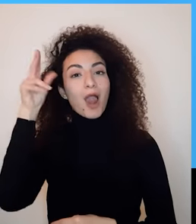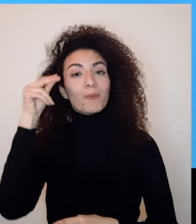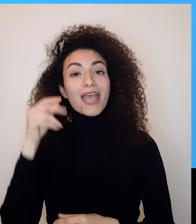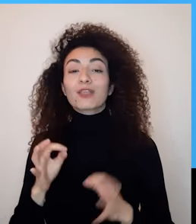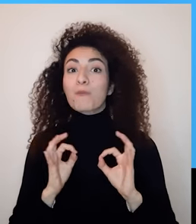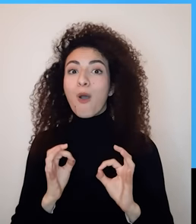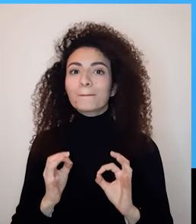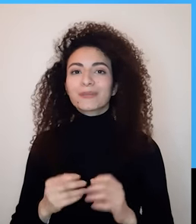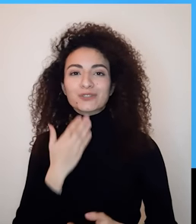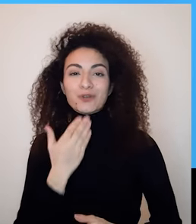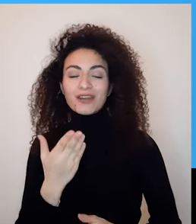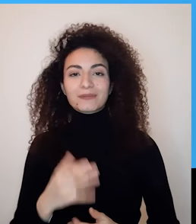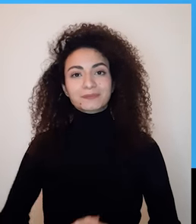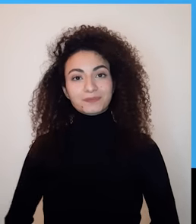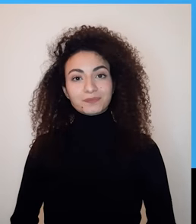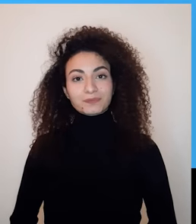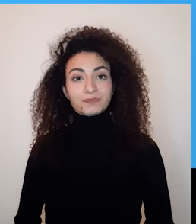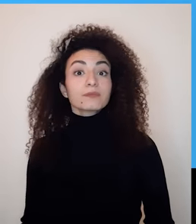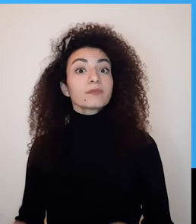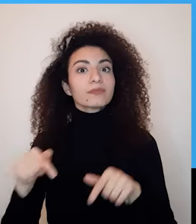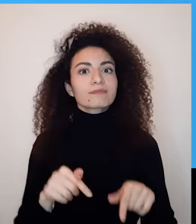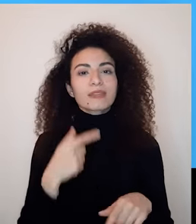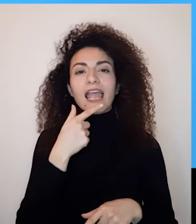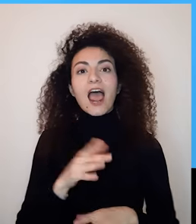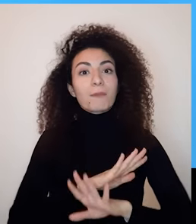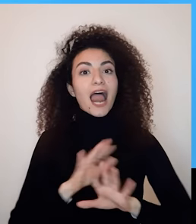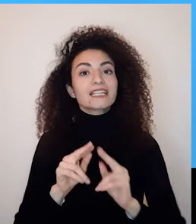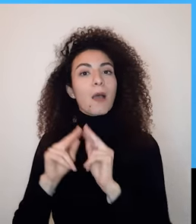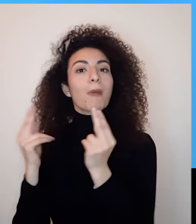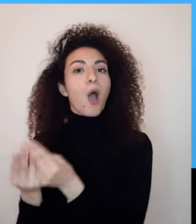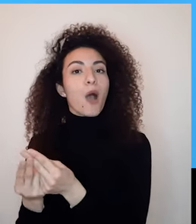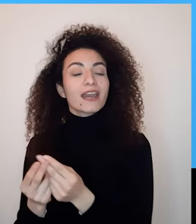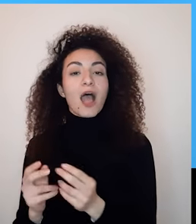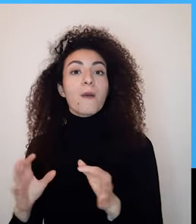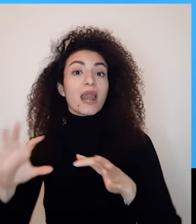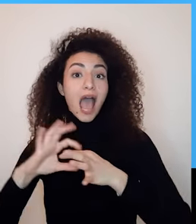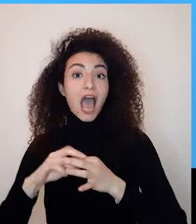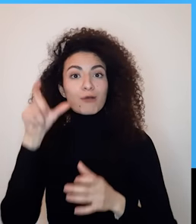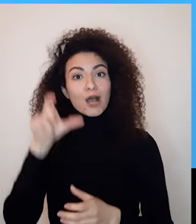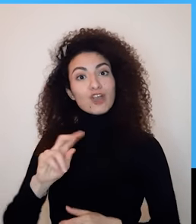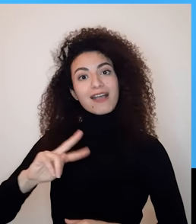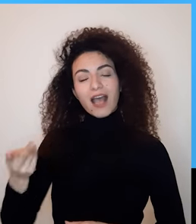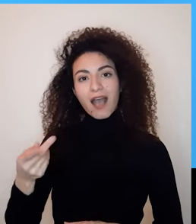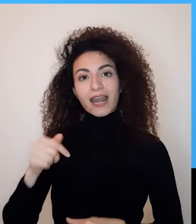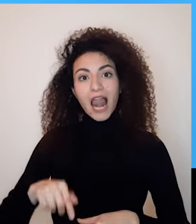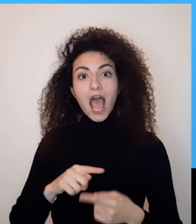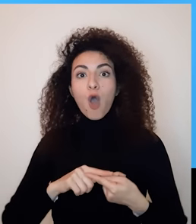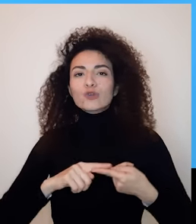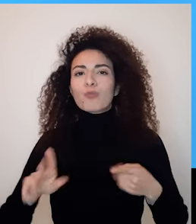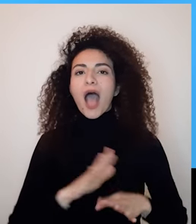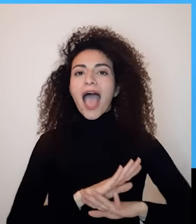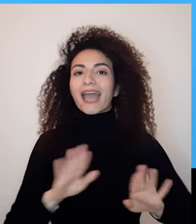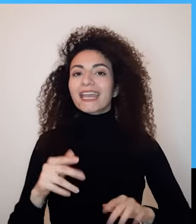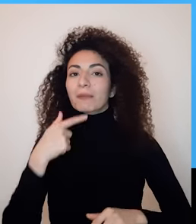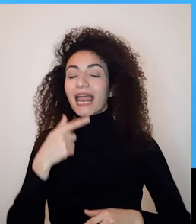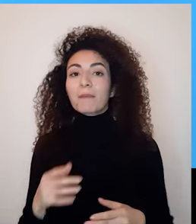القيمة والمشجعة يلي قدمت لنا إياها. وميرسي لألك كتير. Thank you. ولهو منكون خلصنا المحور متعلق بالعلاقة مع الآخر، ورح ننتقل